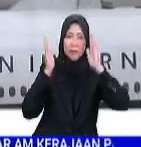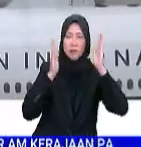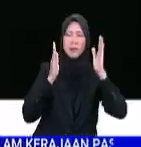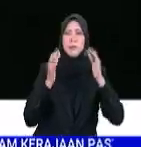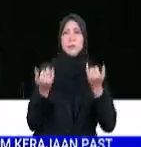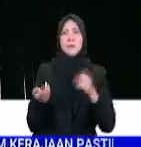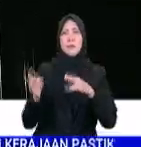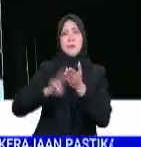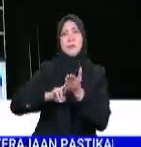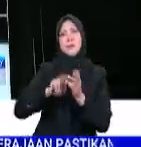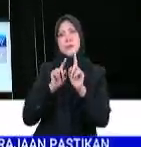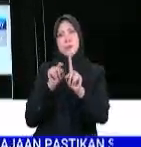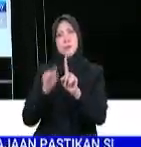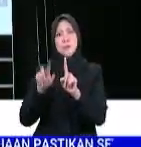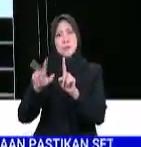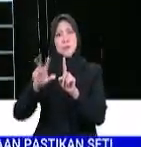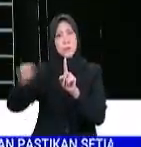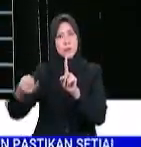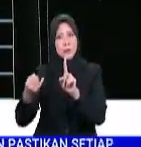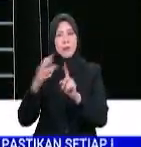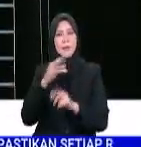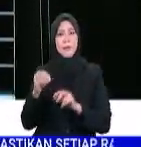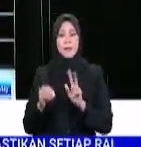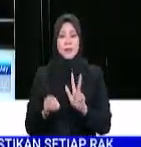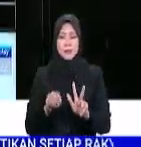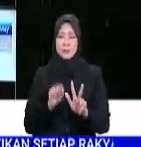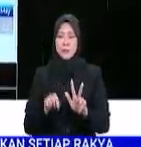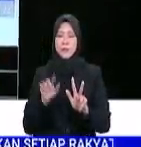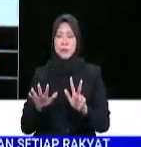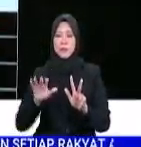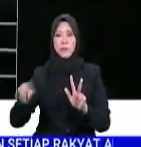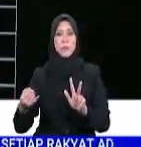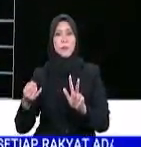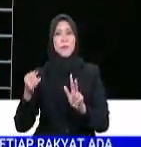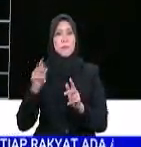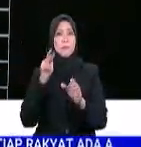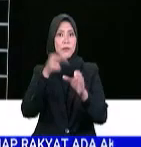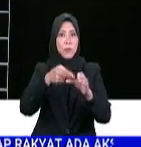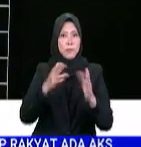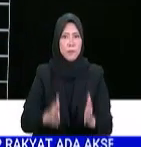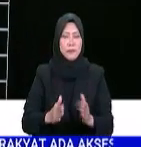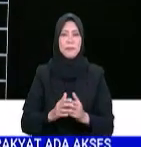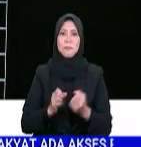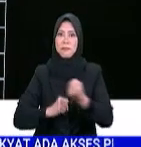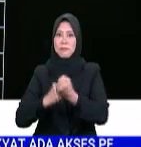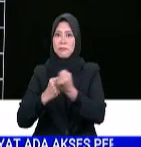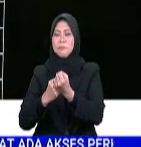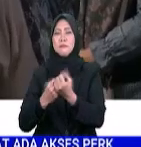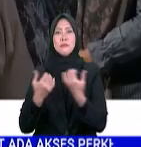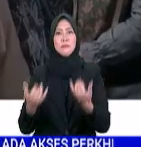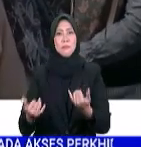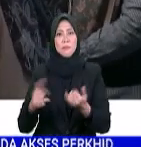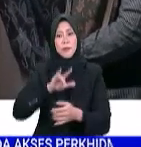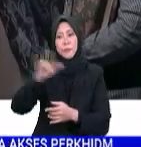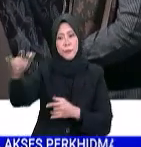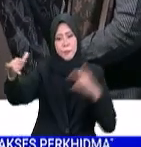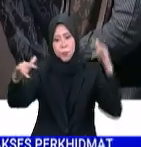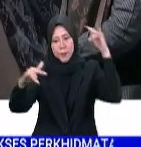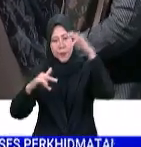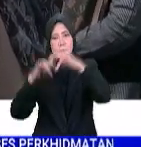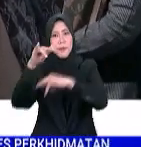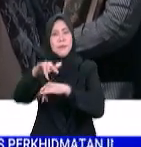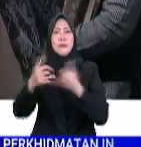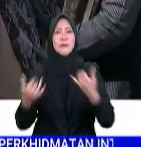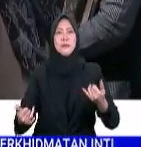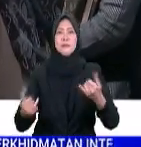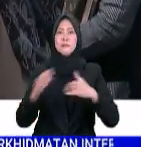mencatatkan 1.3 juta dan 3.5 juta penumpang ini disokong oleh pemulihan trafik domestik negara berikutan